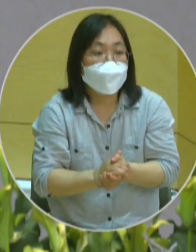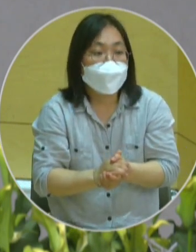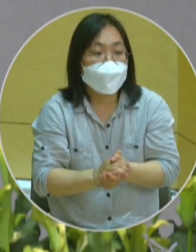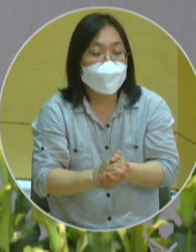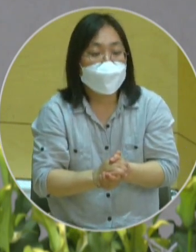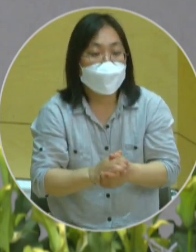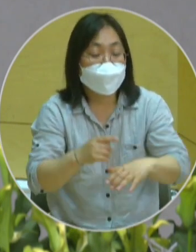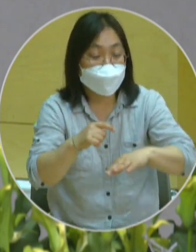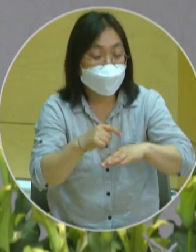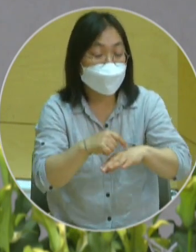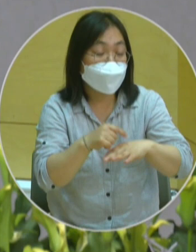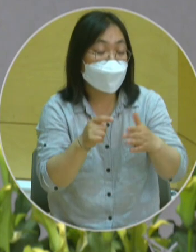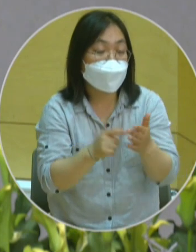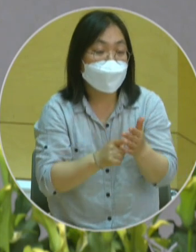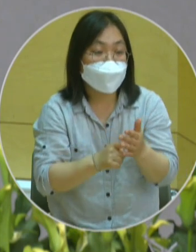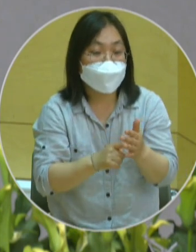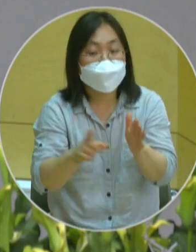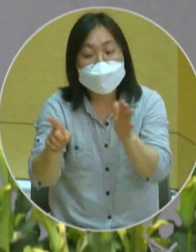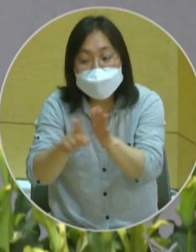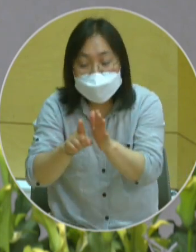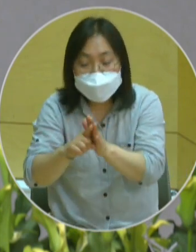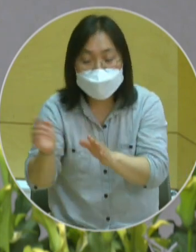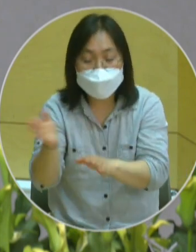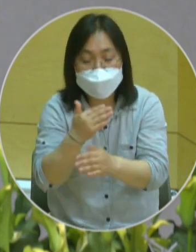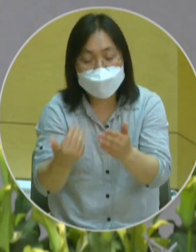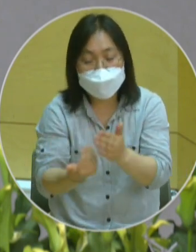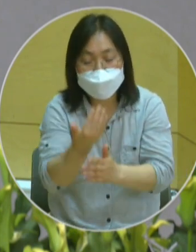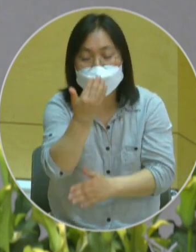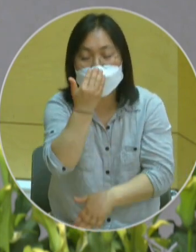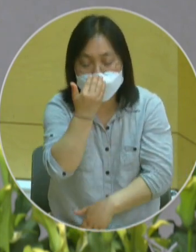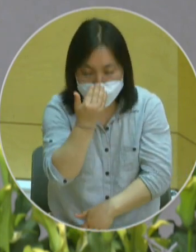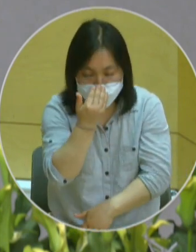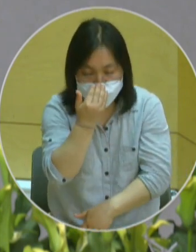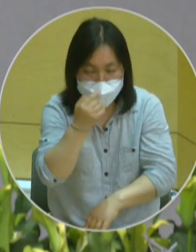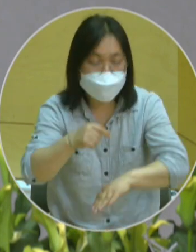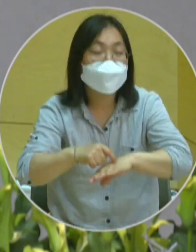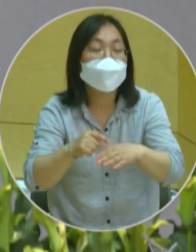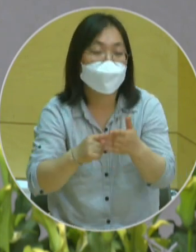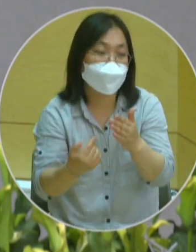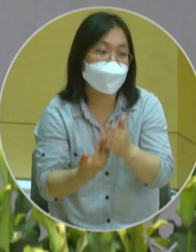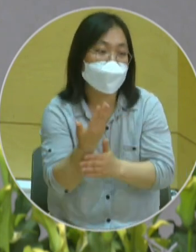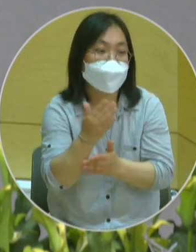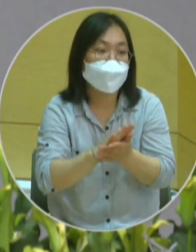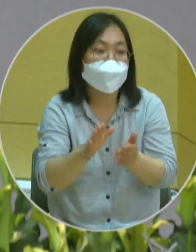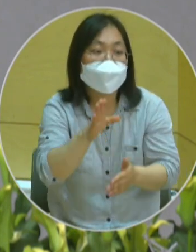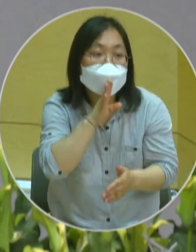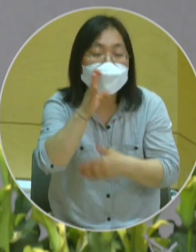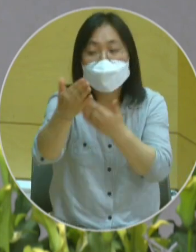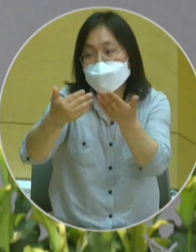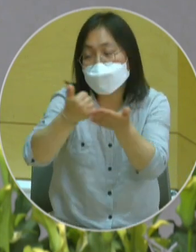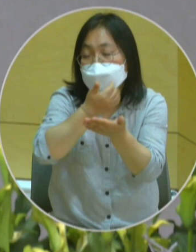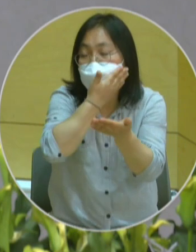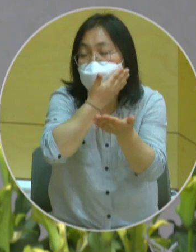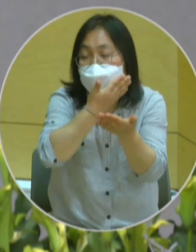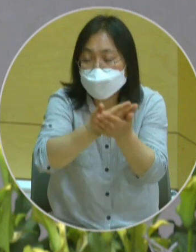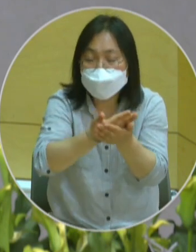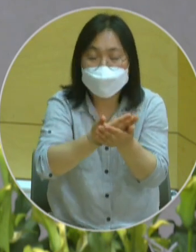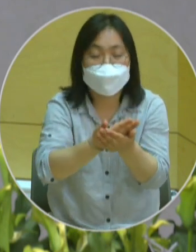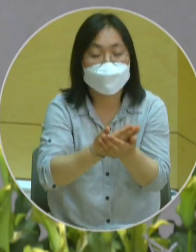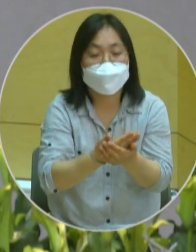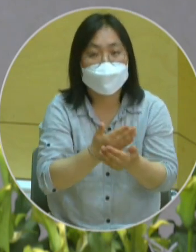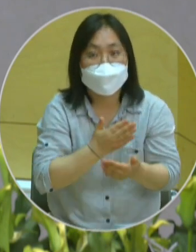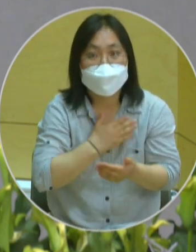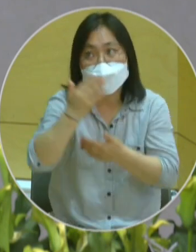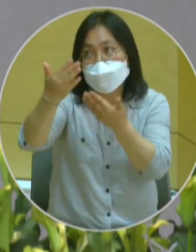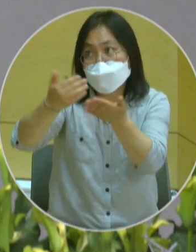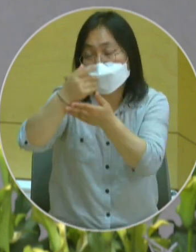마음이 나옵니까? 바로 믿음에서 나온 겸손함에서 이런 마음이 들어갑니다. 정말 하나님은 존귀하시고 귀하시고